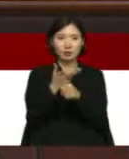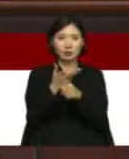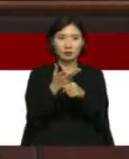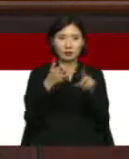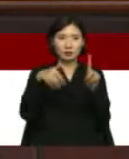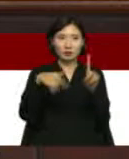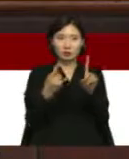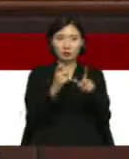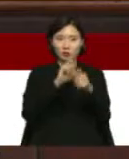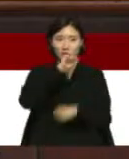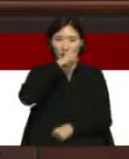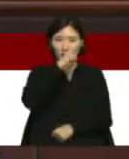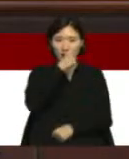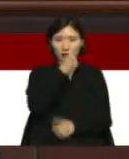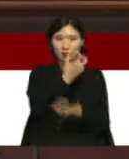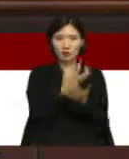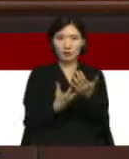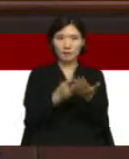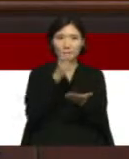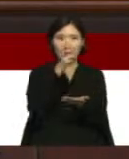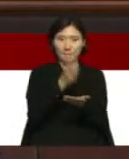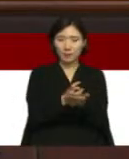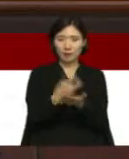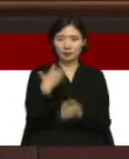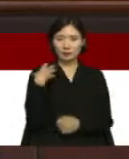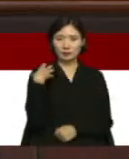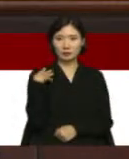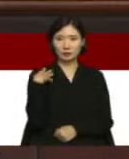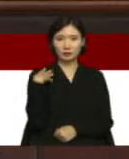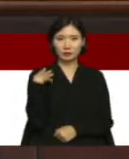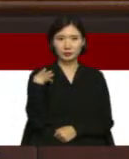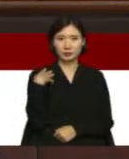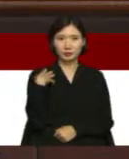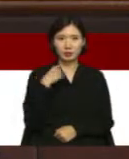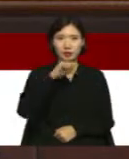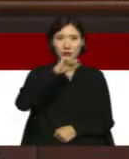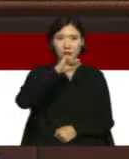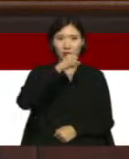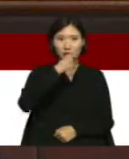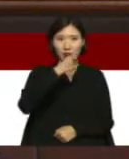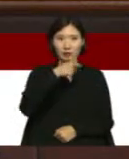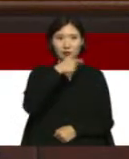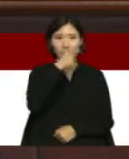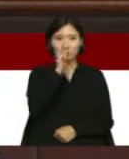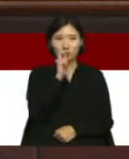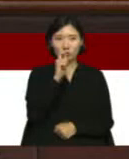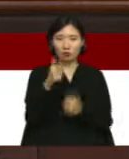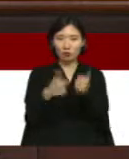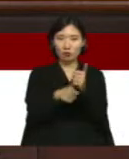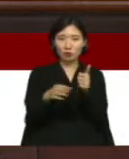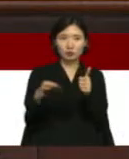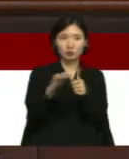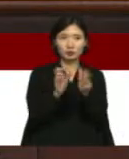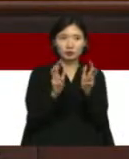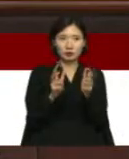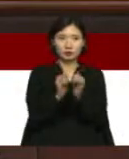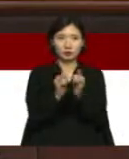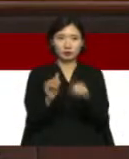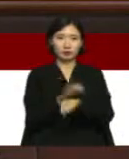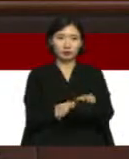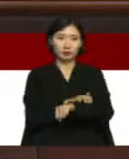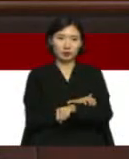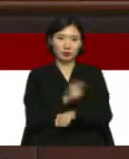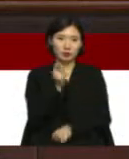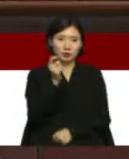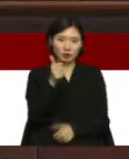추가 경정 예산안은 법적, 의무적, 경비 부족분과 보조금 사업, 주민들의 불편을